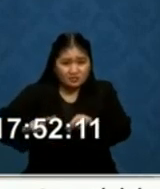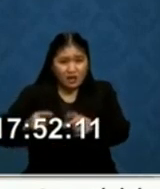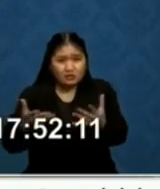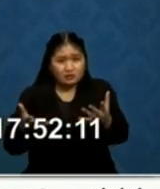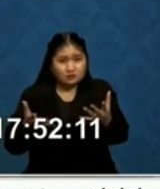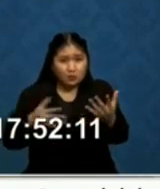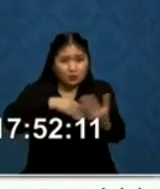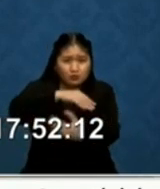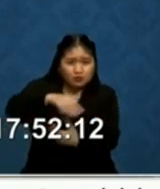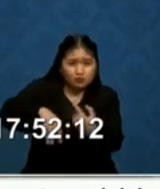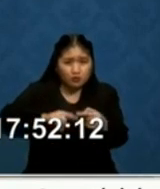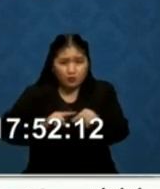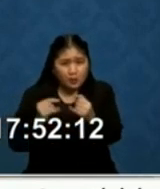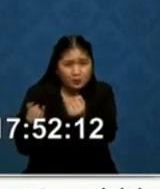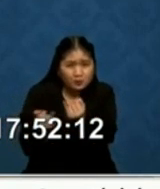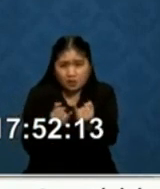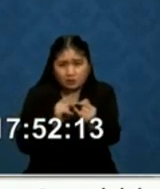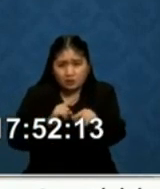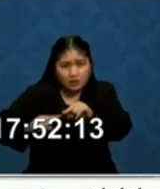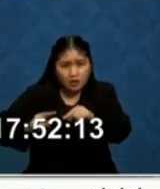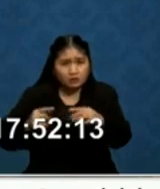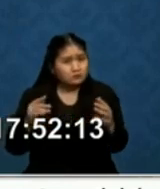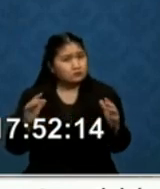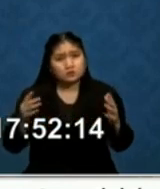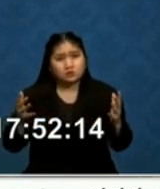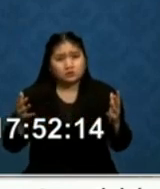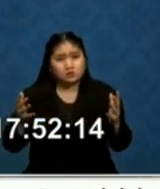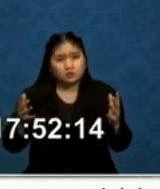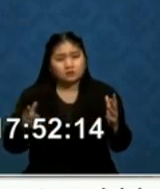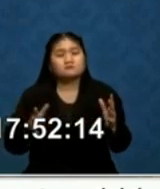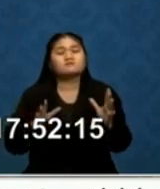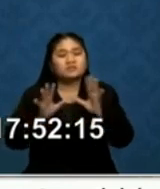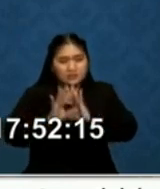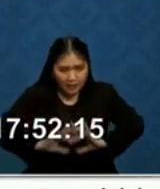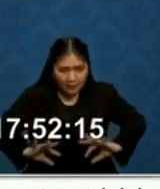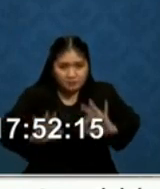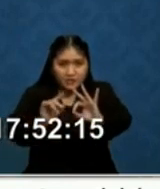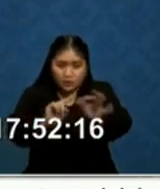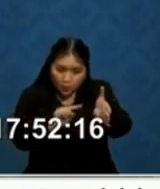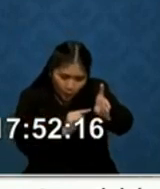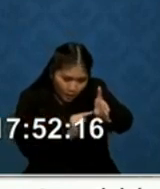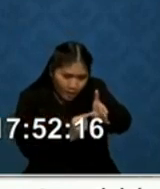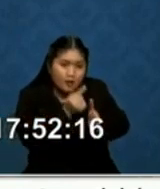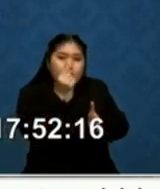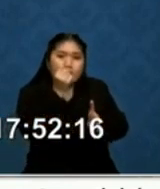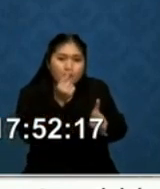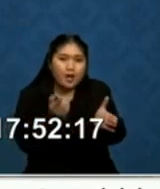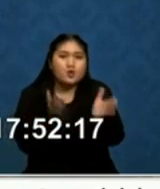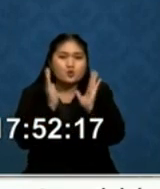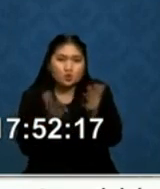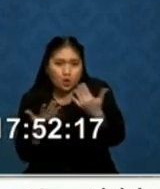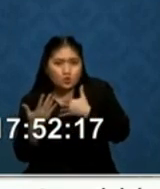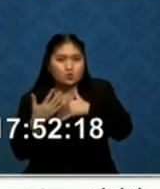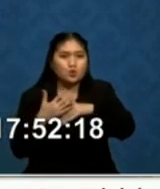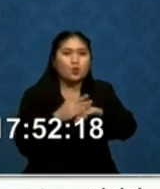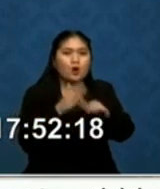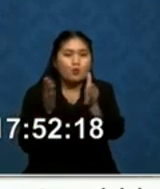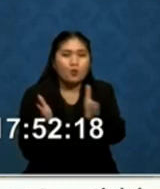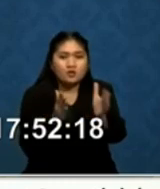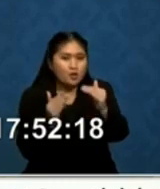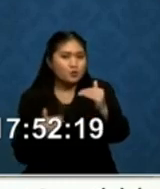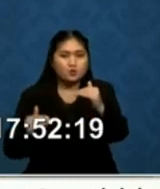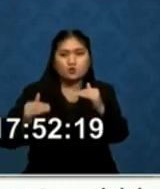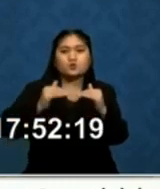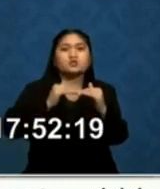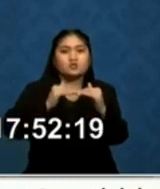เป็นมิตรกับผู้เสียหายเราจึงจำเป็นต้องมีต้นน้ำนะคะให้คนอยากเข้าสู่กระบวนการยุติธรรมค่ะนั่นคือก